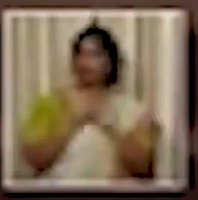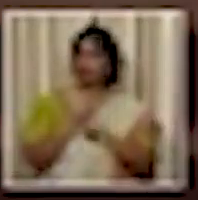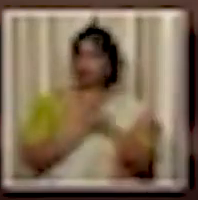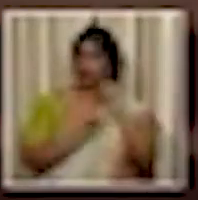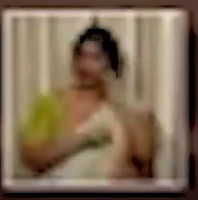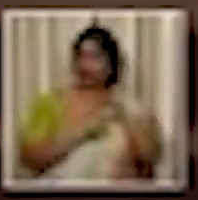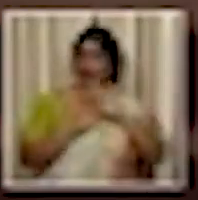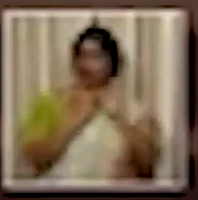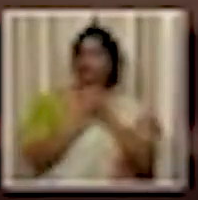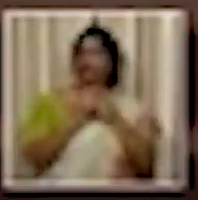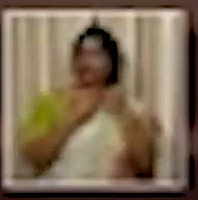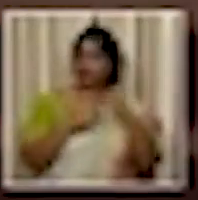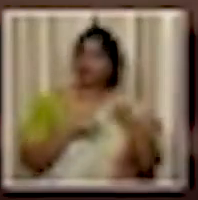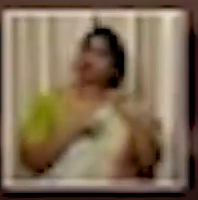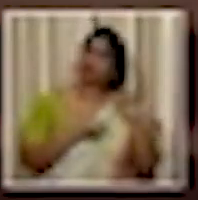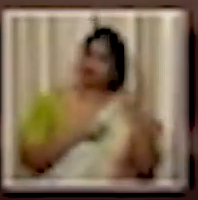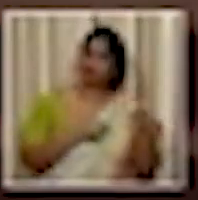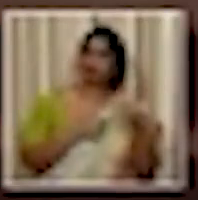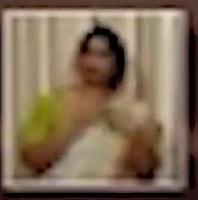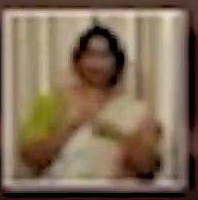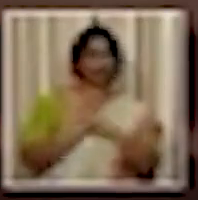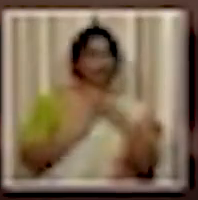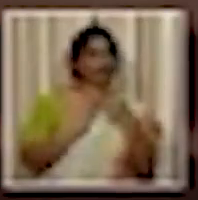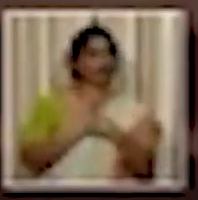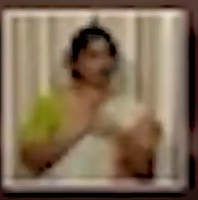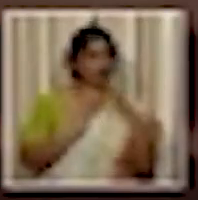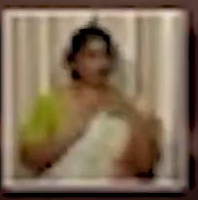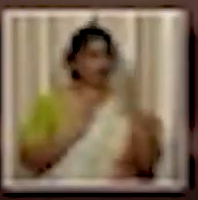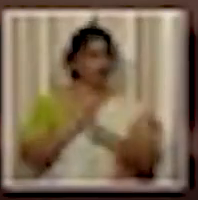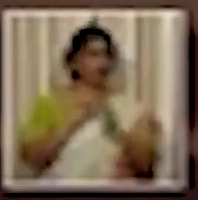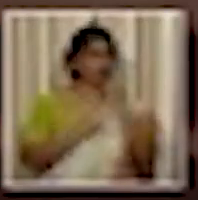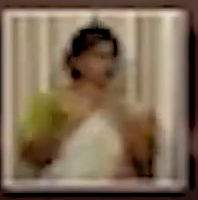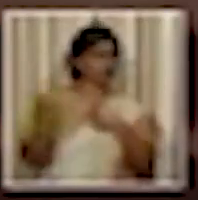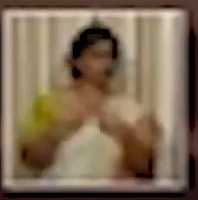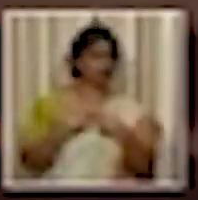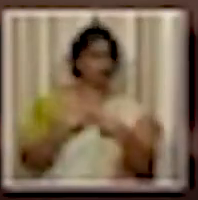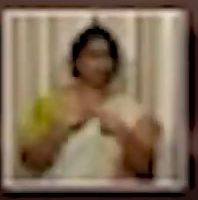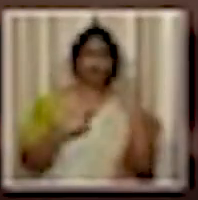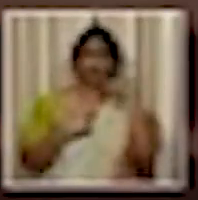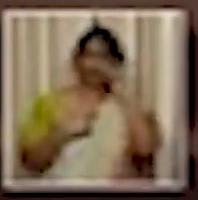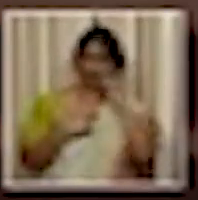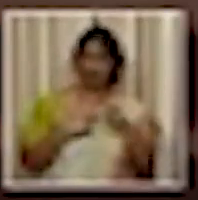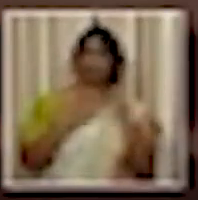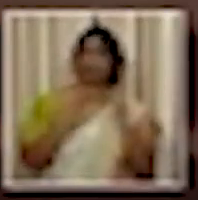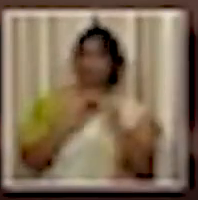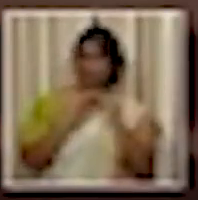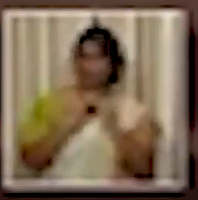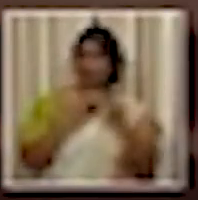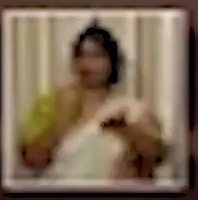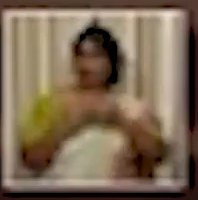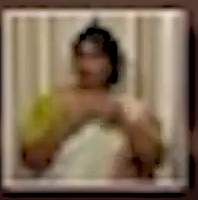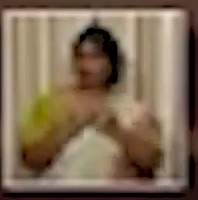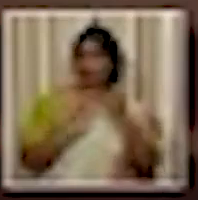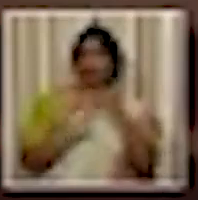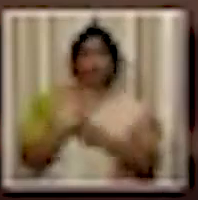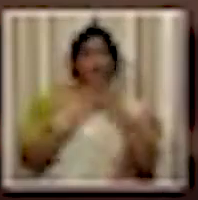මිනිසුන්ගේ දේවල් අවසන් කරන්න. පෙළක් එව්වා මම උතුරු නැගෙනහිර ප්‍රදේශ ගියා. මේ මන්ත්‍රීවරු කිව්වා ගියා අපි බලන්න ඒ ගෙවල් හදන්න පටන් අරන්